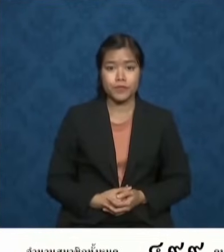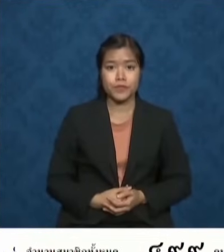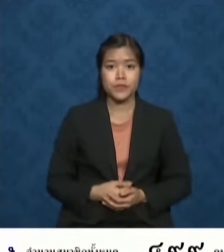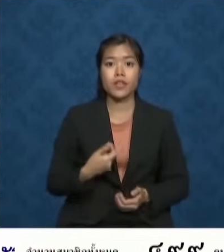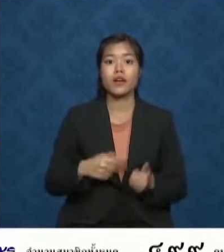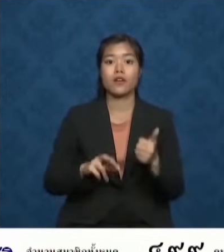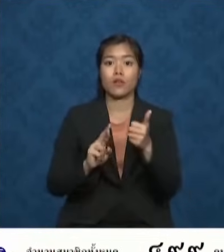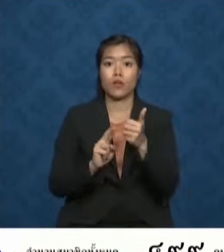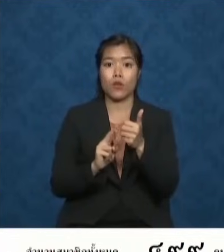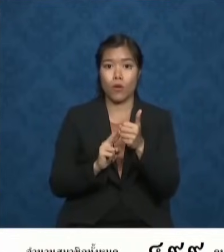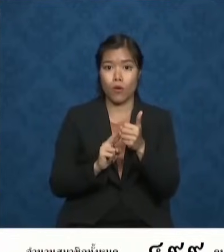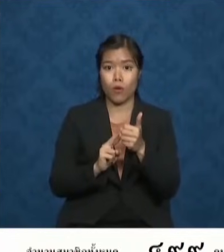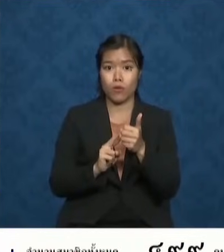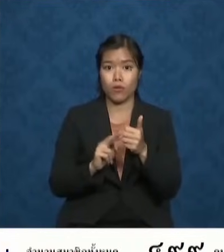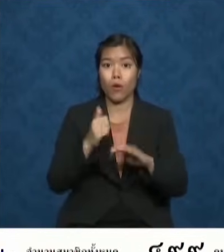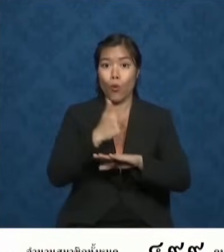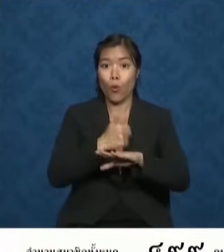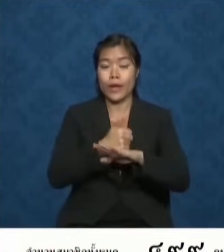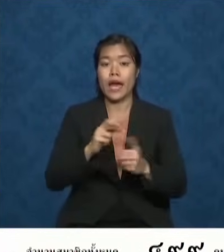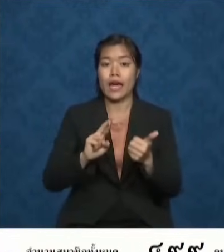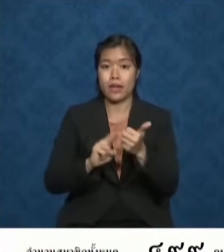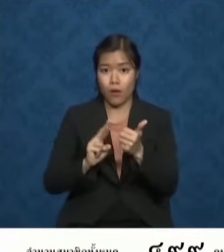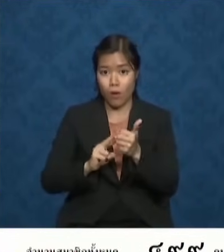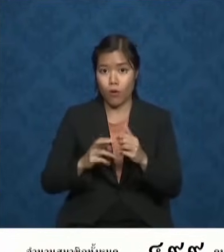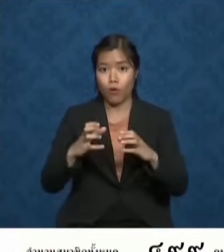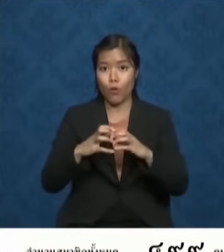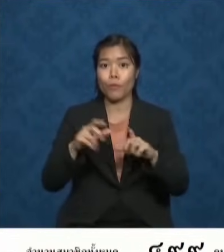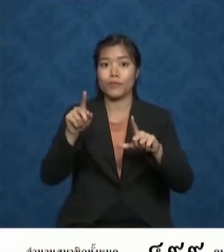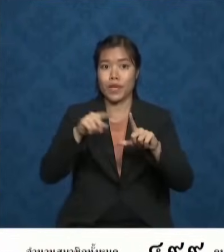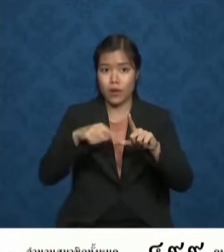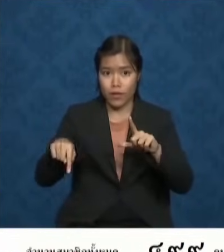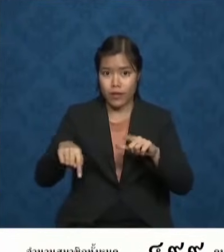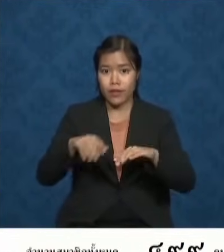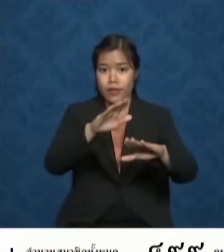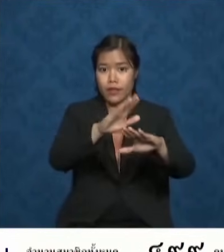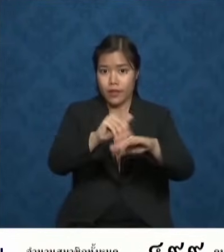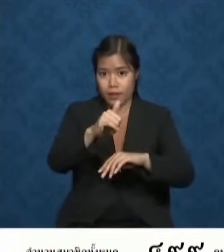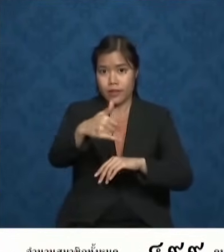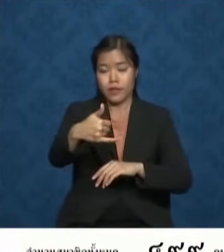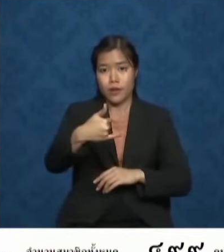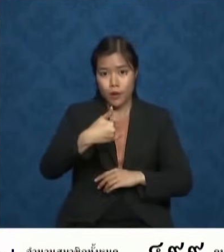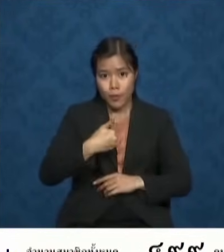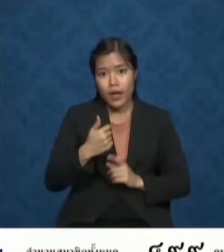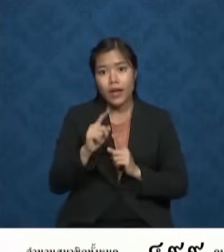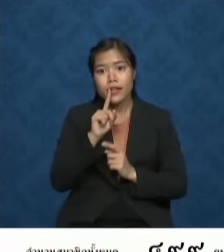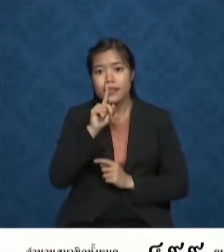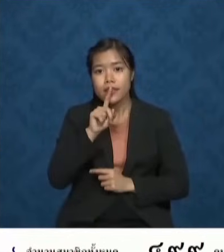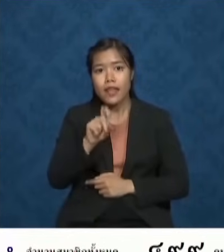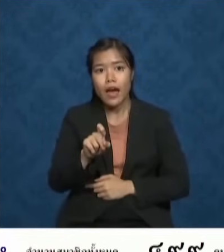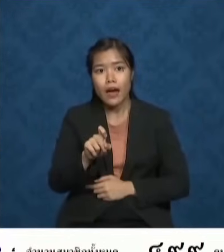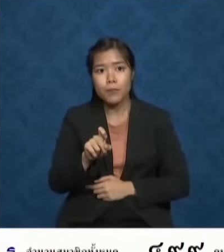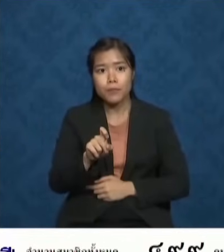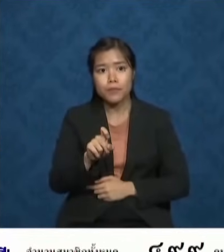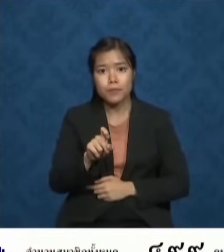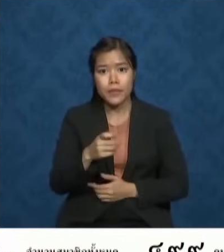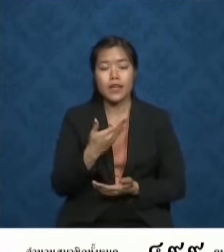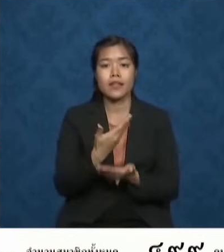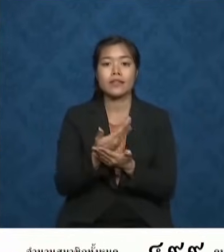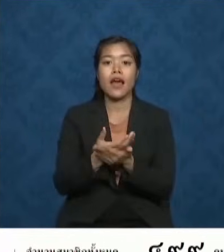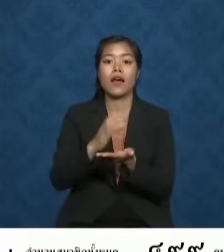เนี่ยเคยเรียกนะครับกรรมทหารพัฒนาเนี่ยมาสอบถามในเรื่องของการจะทำงบ